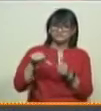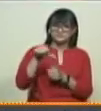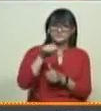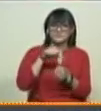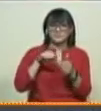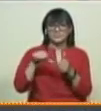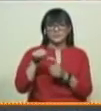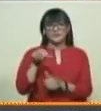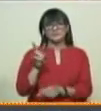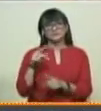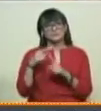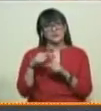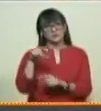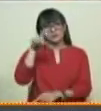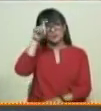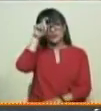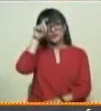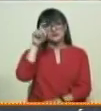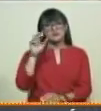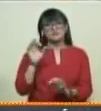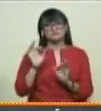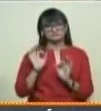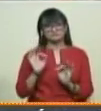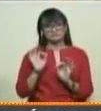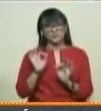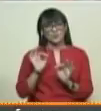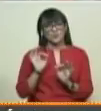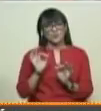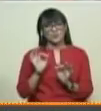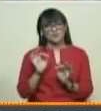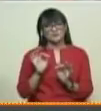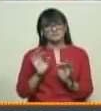Turquía y Venezuela a un nivel superior.